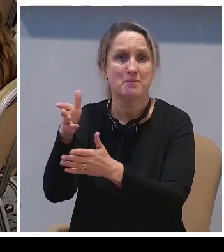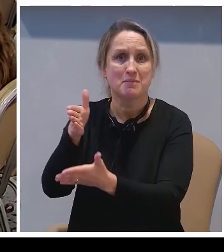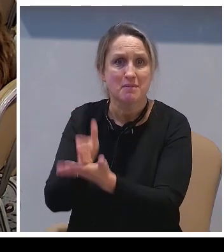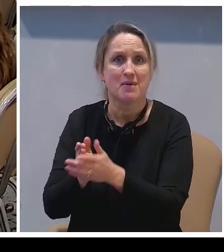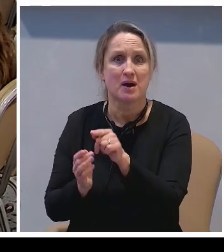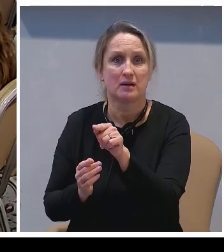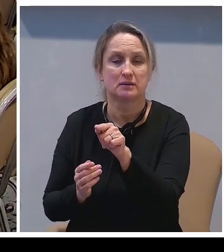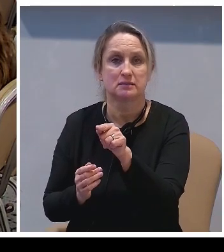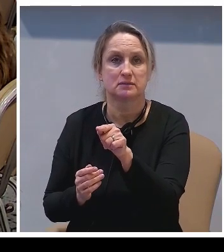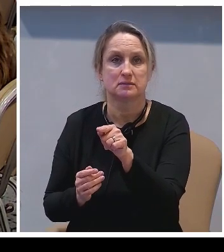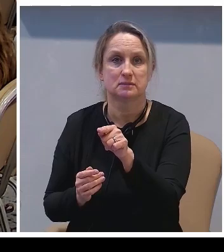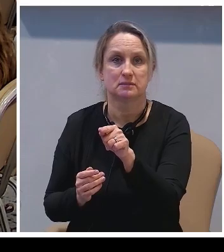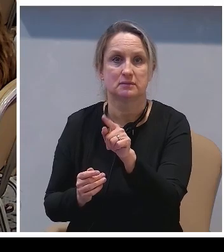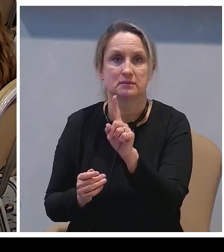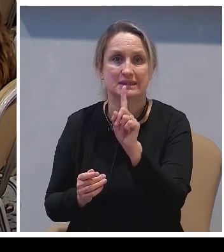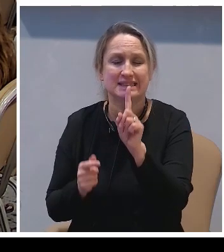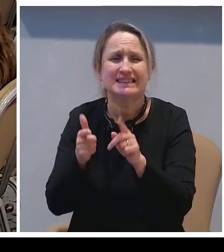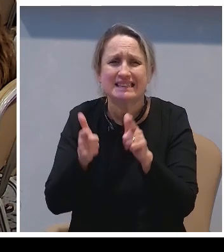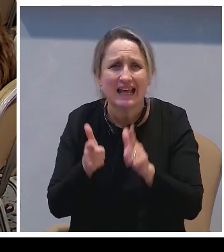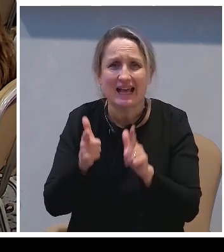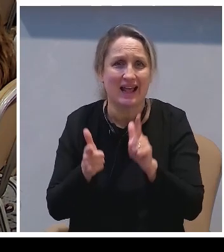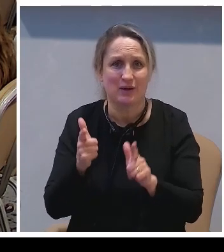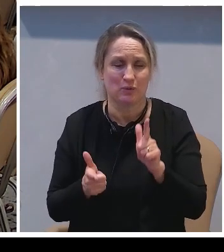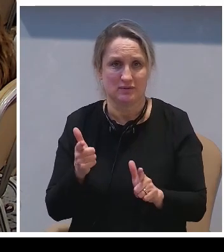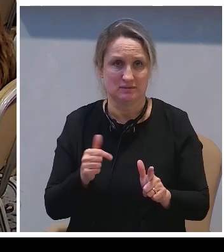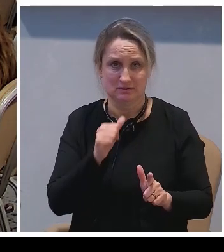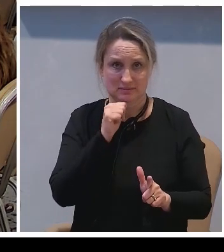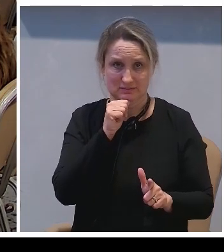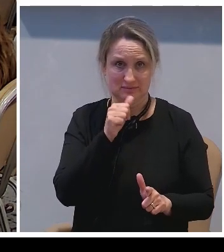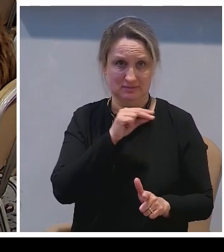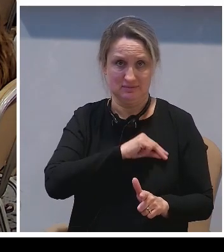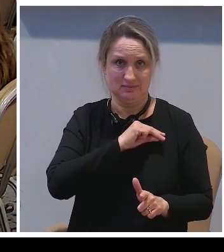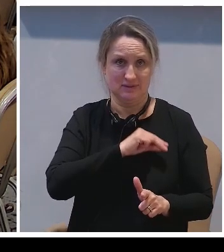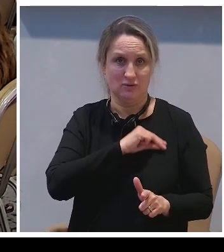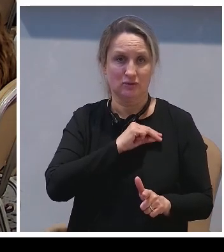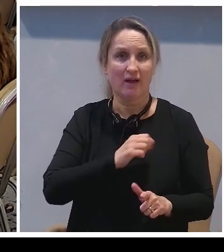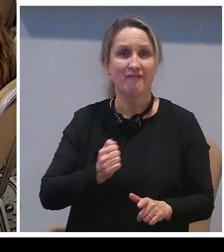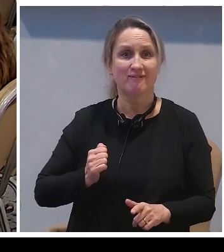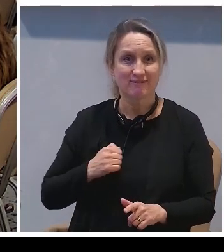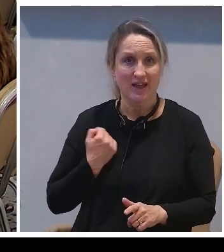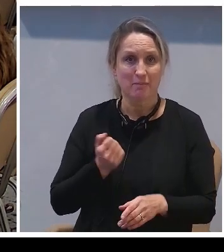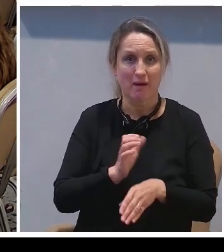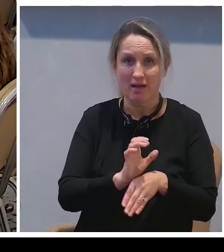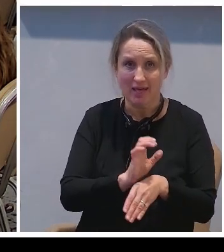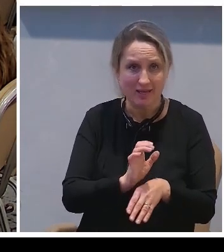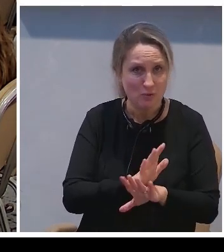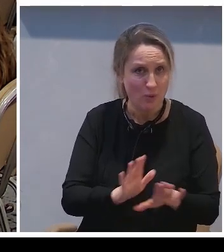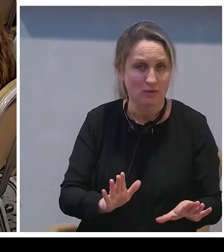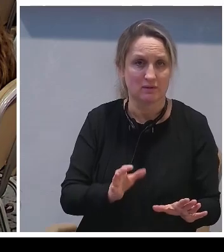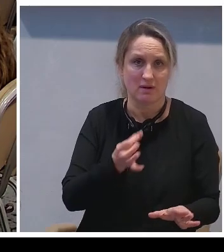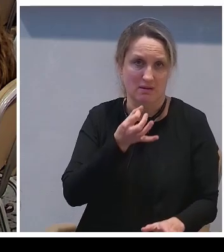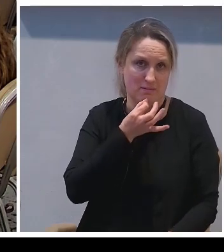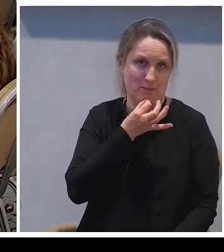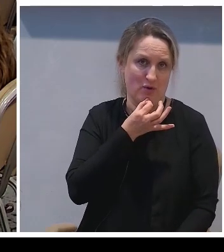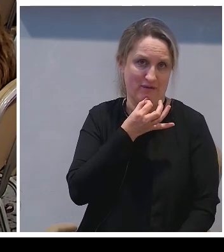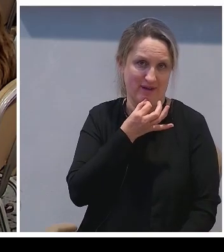a siis novel, siis good tegelikult therapy see enters the firma market, kas ei suuda seda then the algselt üldse company